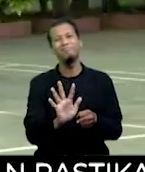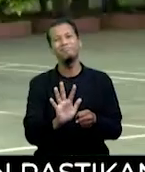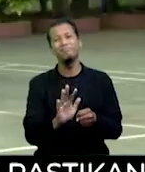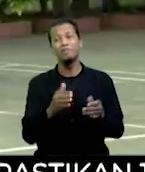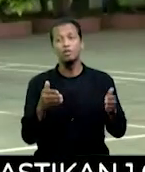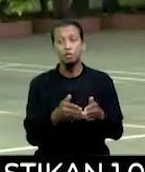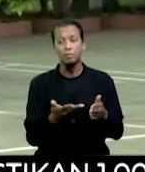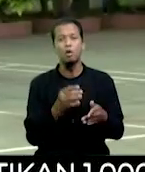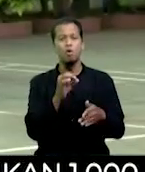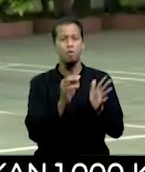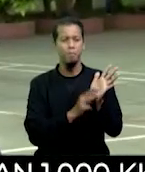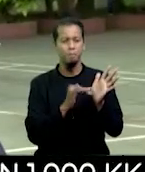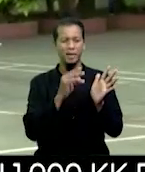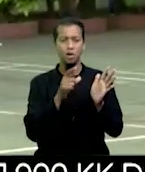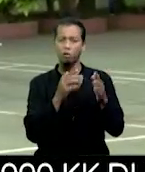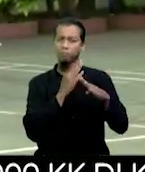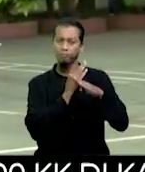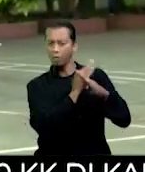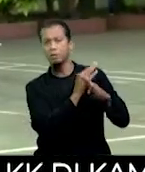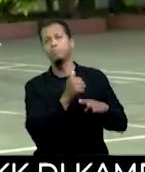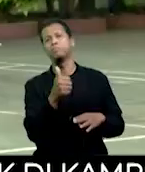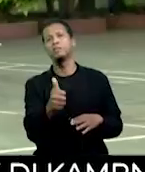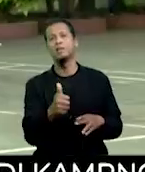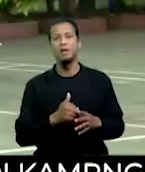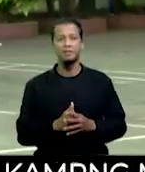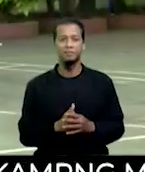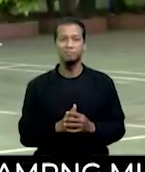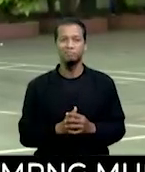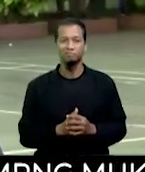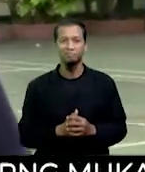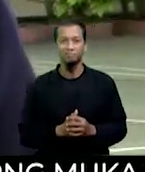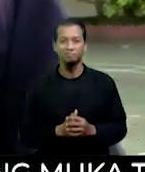Dari Jakarta, Camar Henda, Aulia Syah Ramadan, Jemmy Jasin, iNews melaporkan.